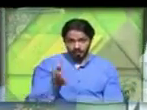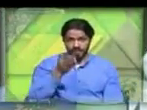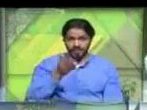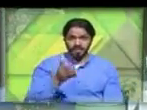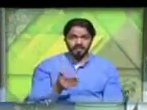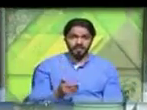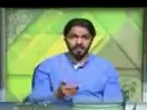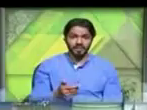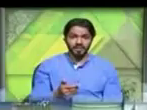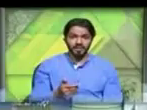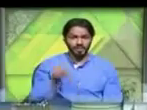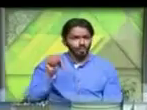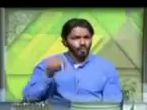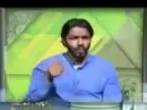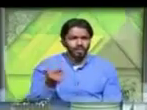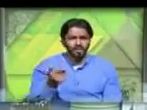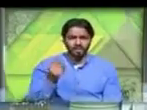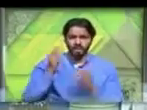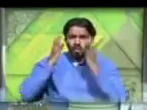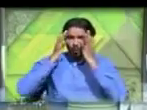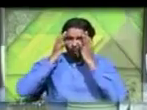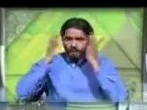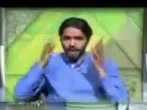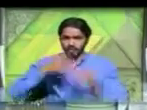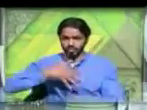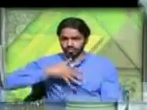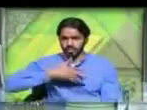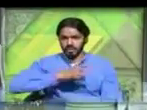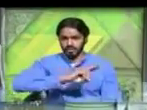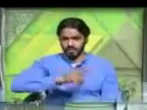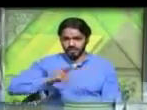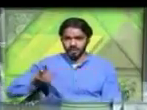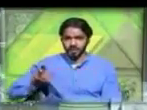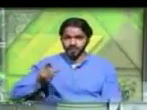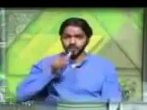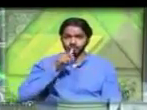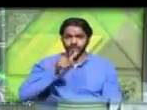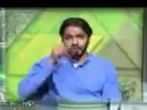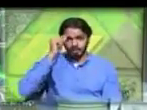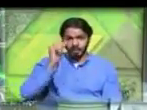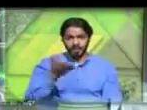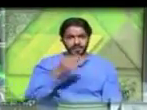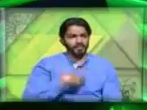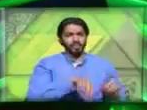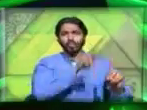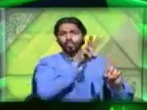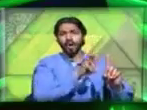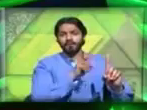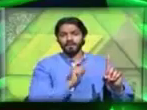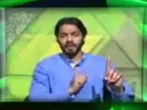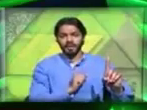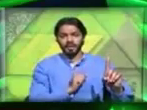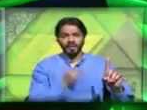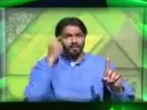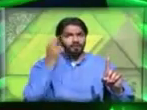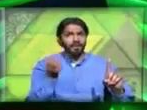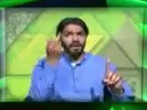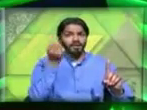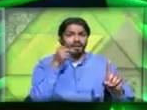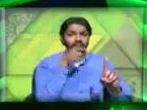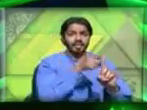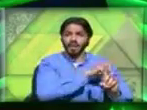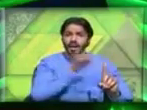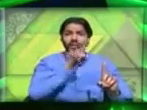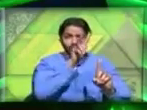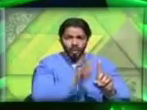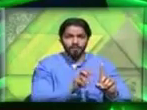لا يجرؤ أحد من علماء أهل السنة أن يقول بإغلاق باب الاجتهاد، بل لقد يعني